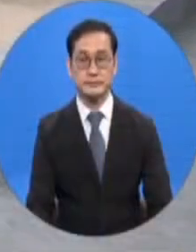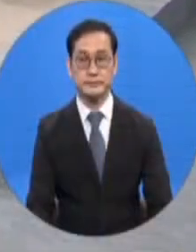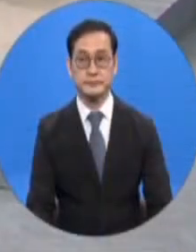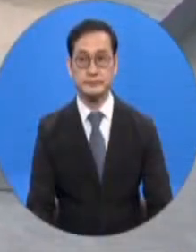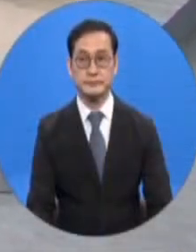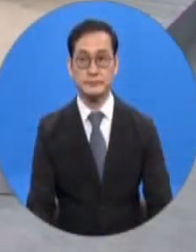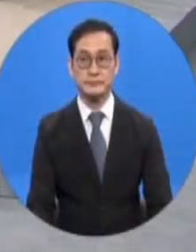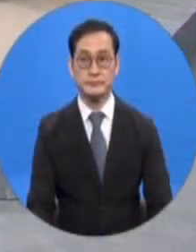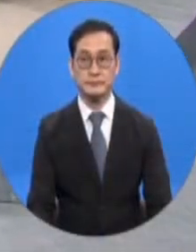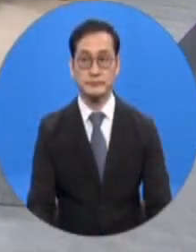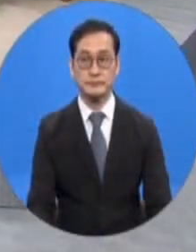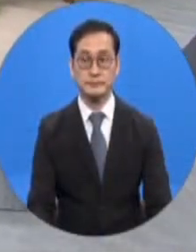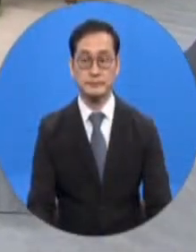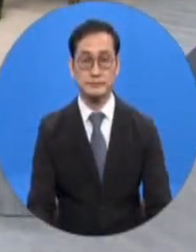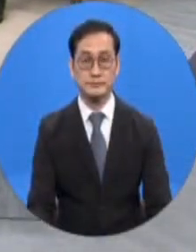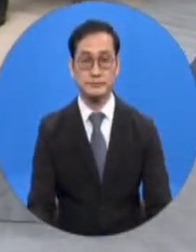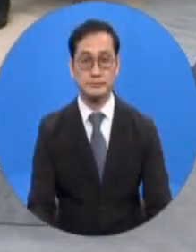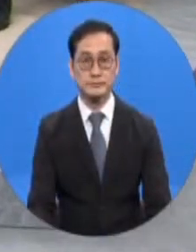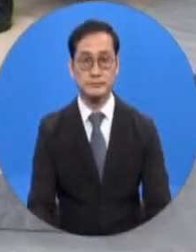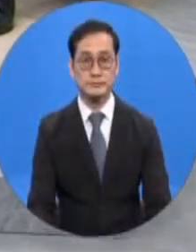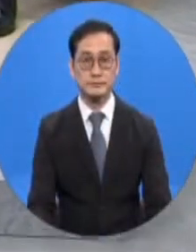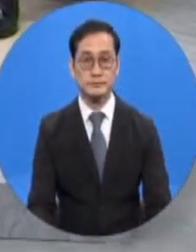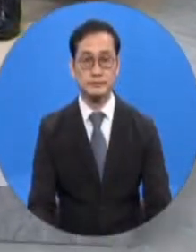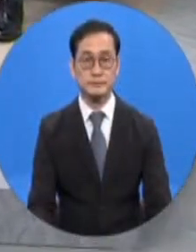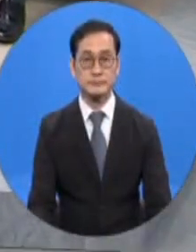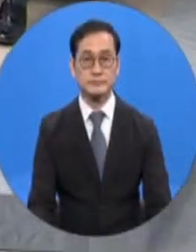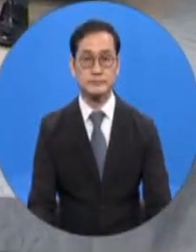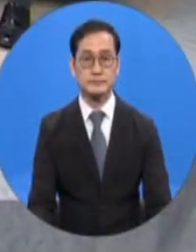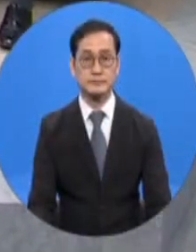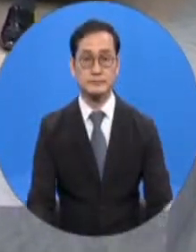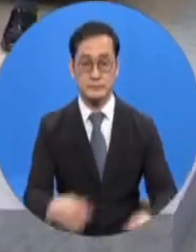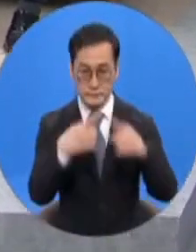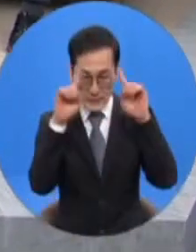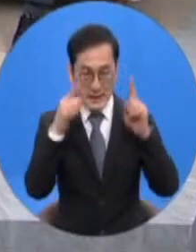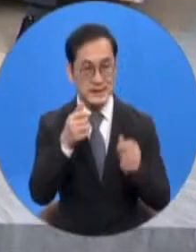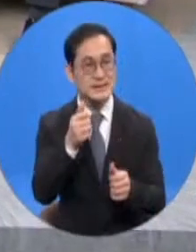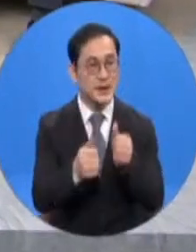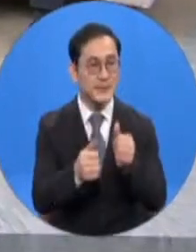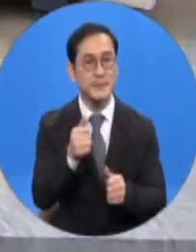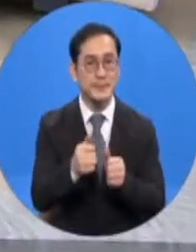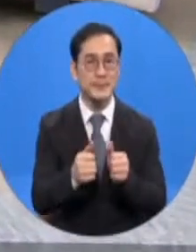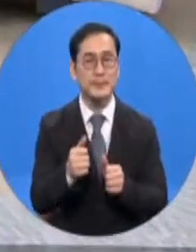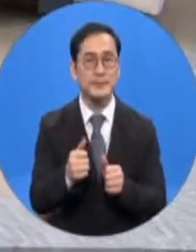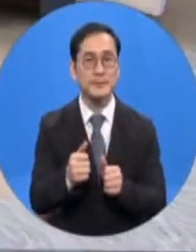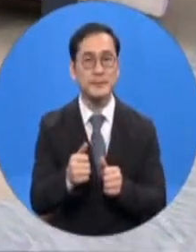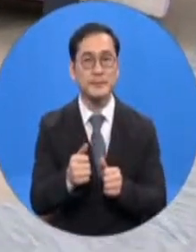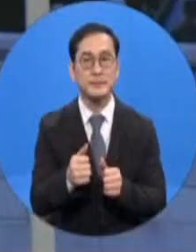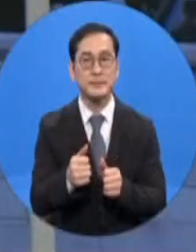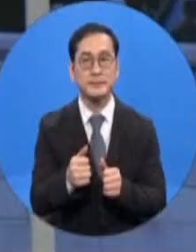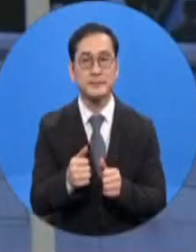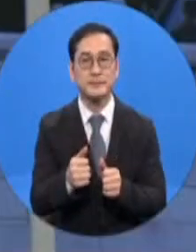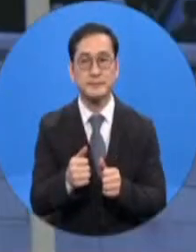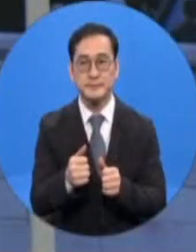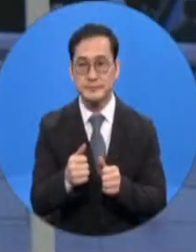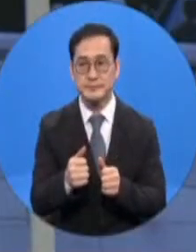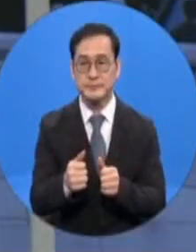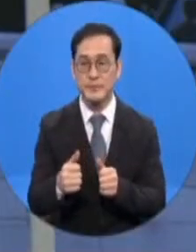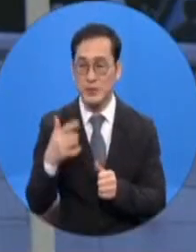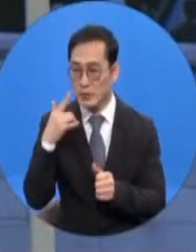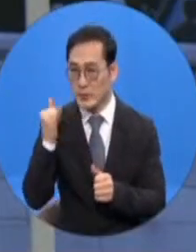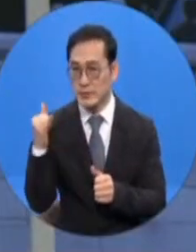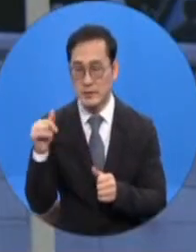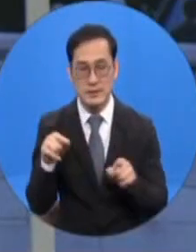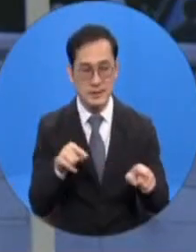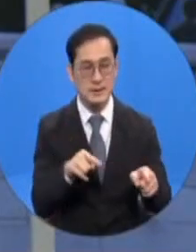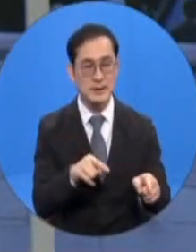저녁 un 님 4 수험생들과 학부모들은 앞으로 저와 문제 1 문화 2 전원 정답 처리가